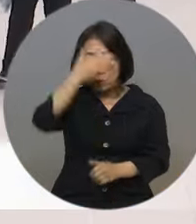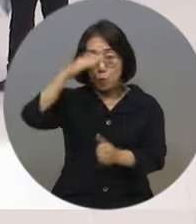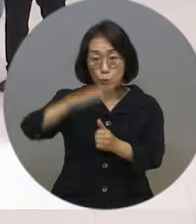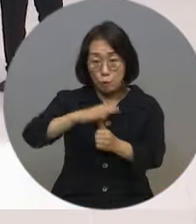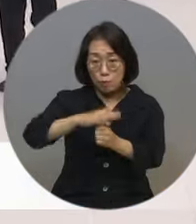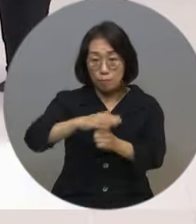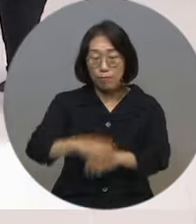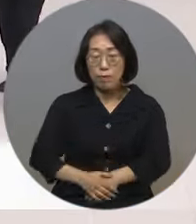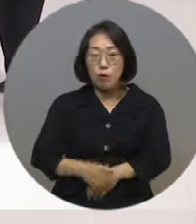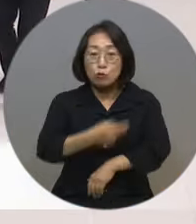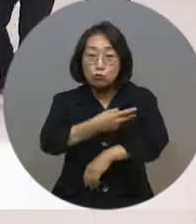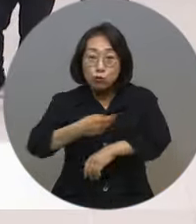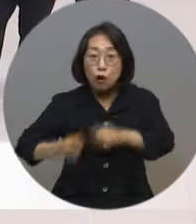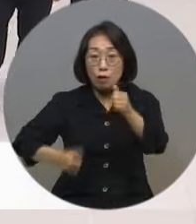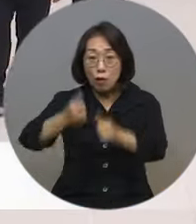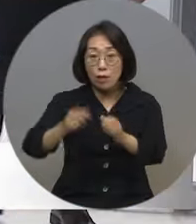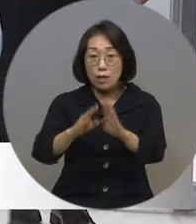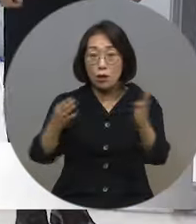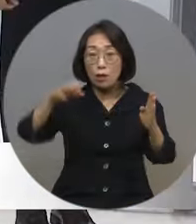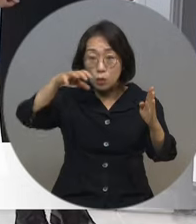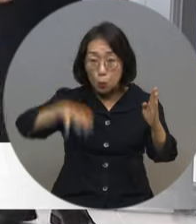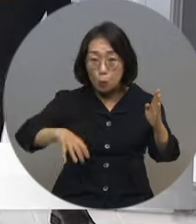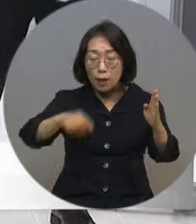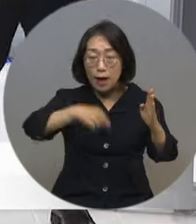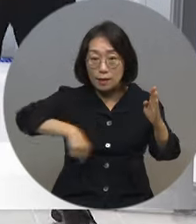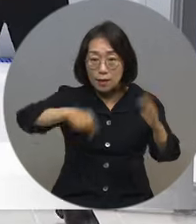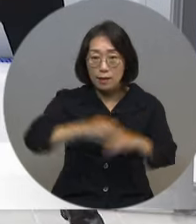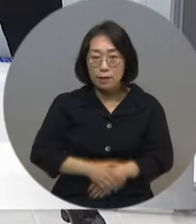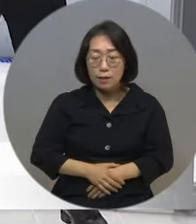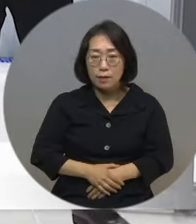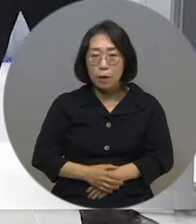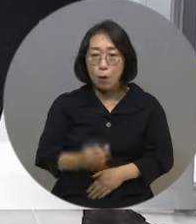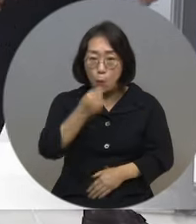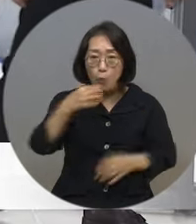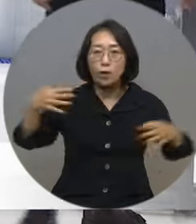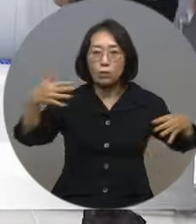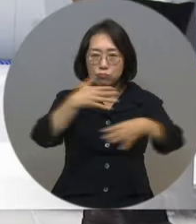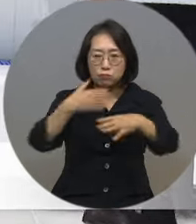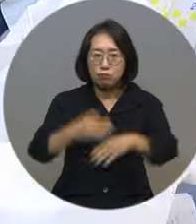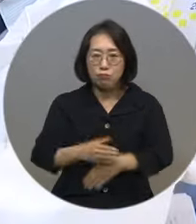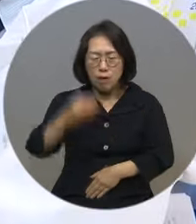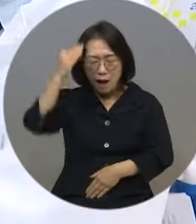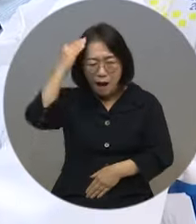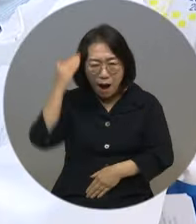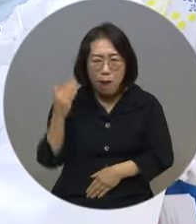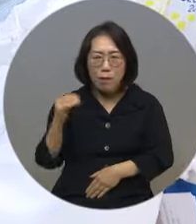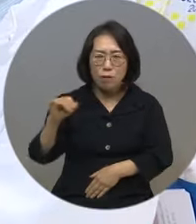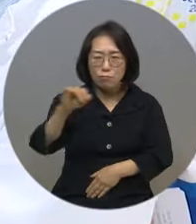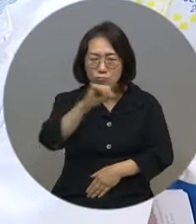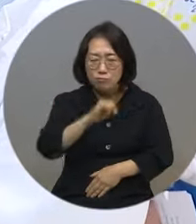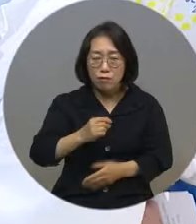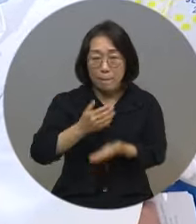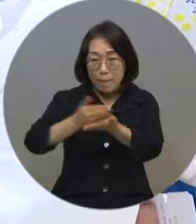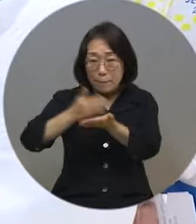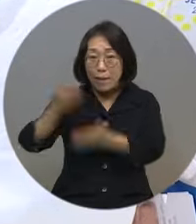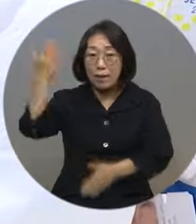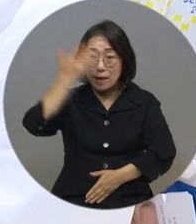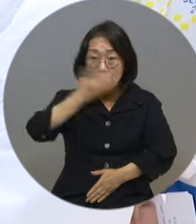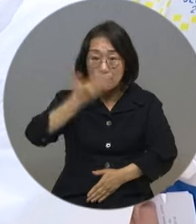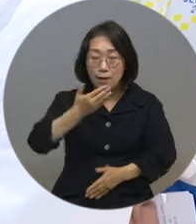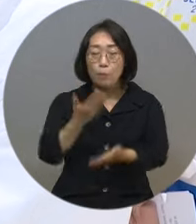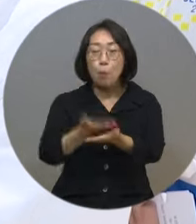종목이 열리는 실내 수영장에서는 공조 시설 설치 곰팡이 오염 물질 제거 등 시설 개보수